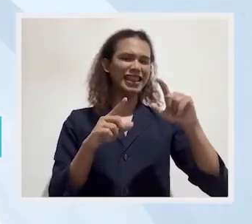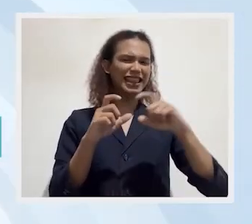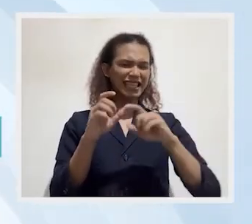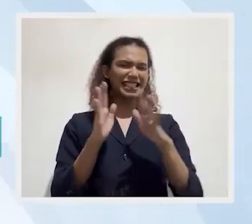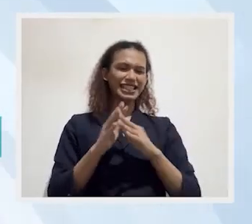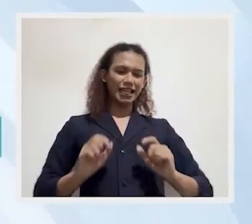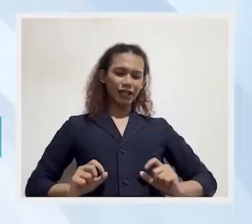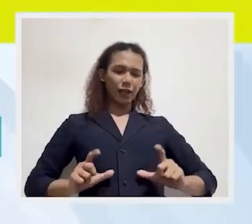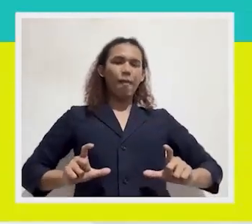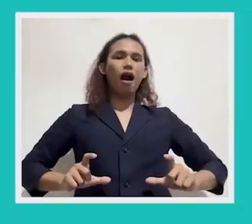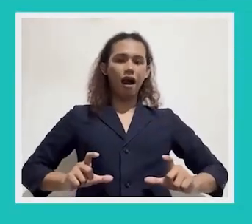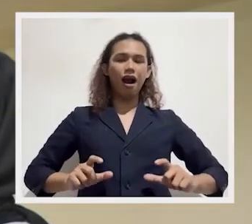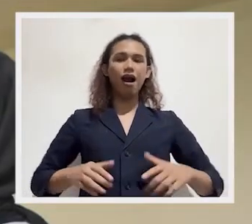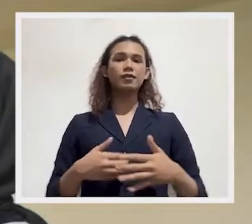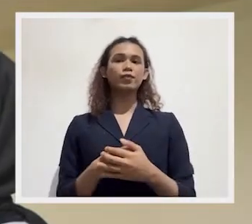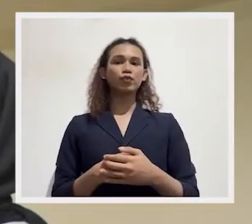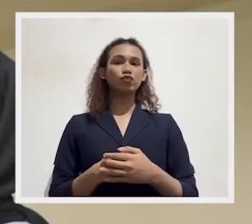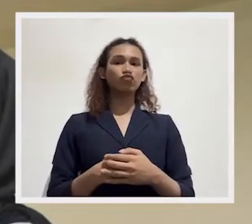lemak.